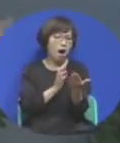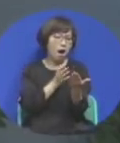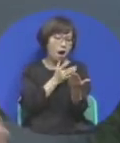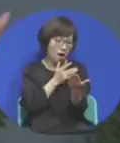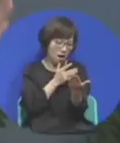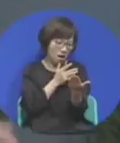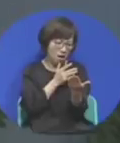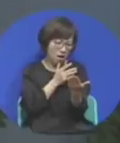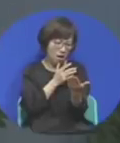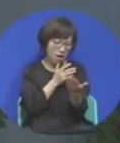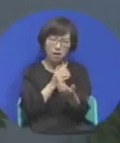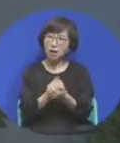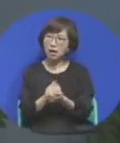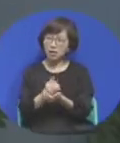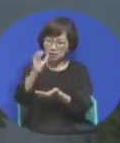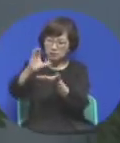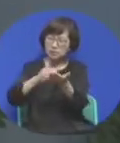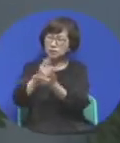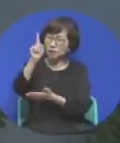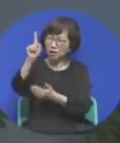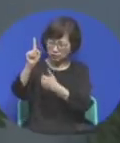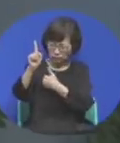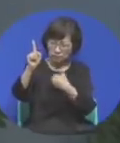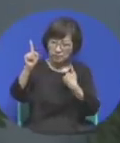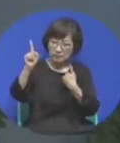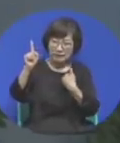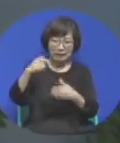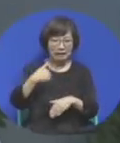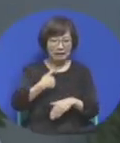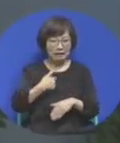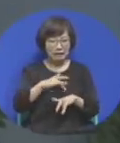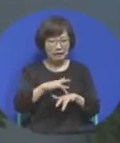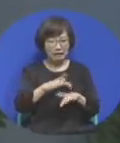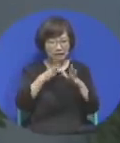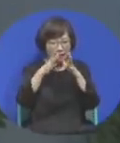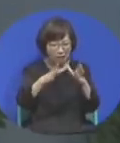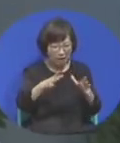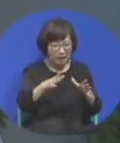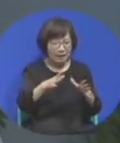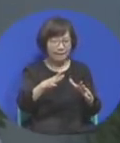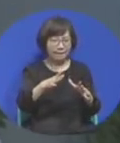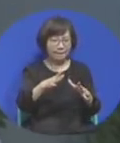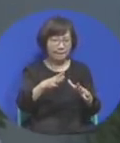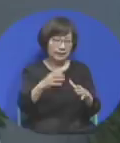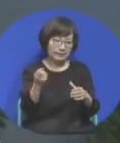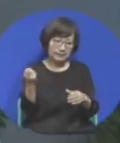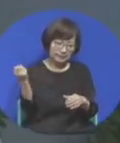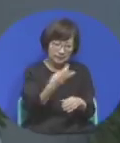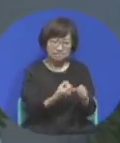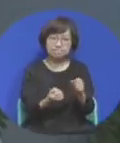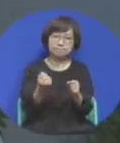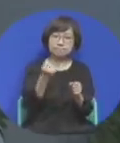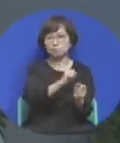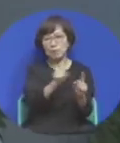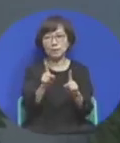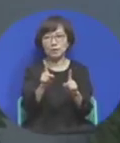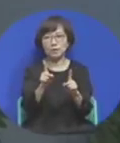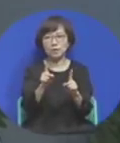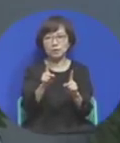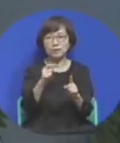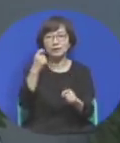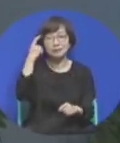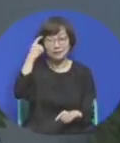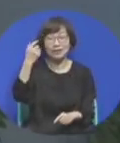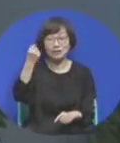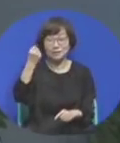그리스도면 되는데 내가 왜 이렇게 속았냐. When I saw that I realized that's right. I've been deceived. It's only Jesus Christ. Why have I been deceived until now? 진짜입니다.